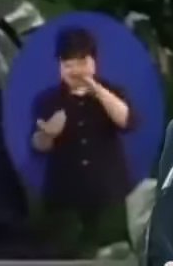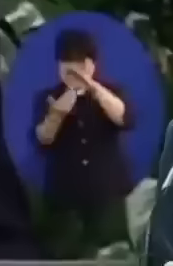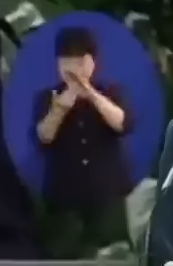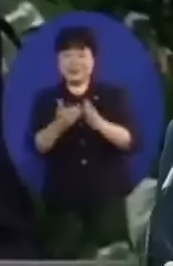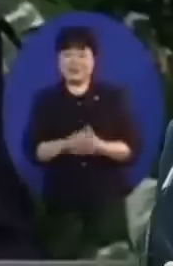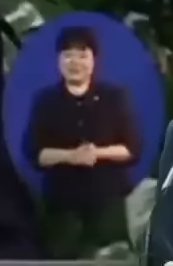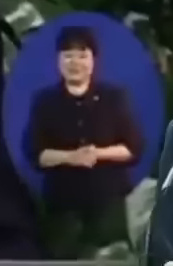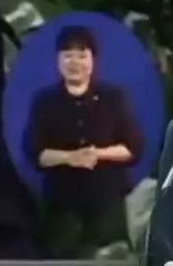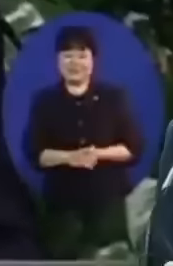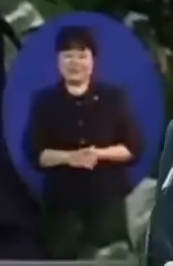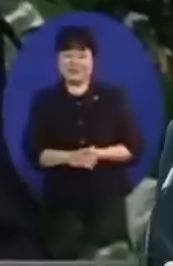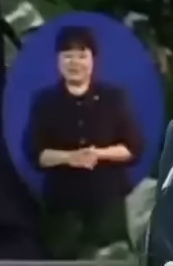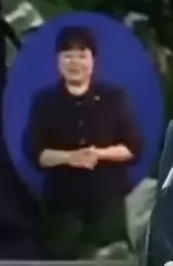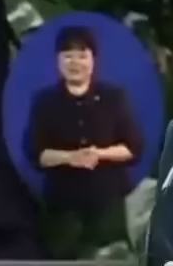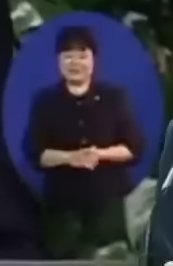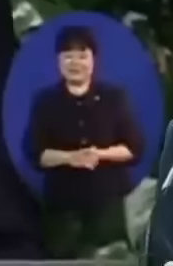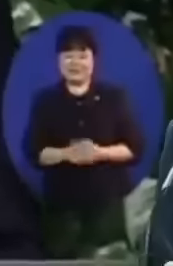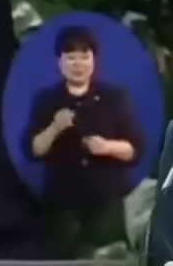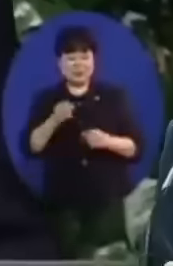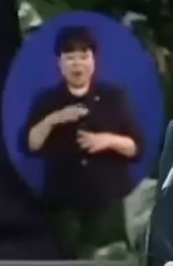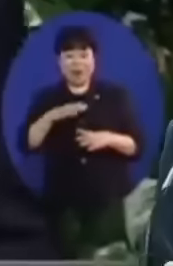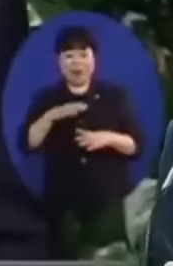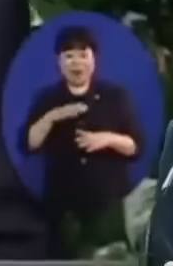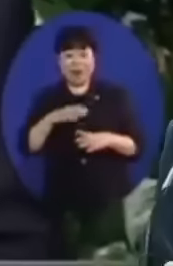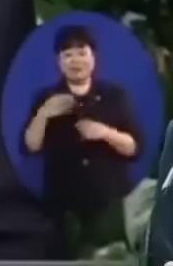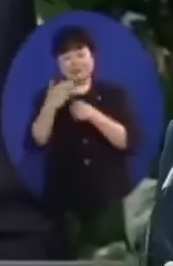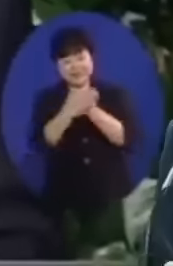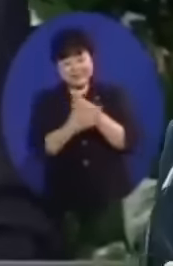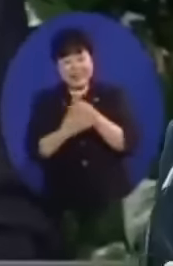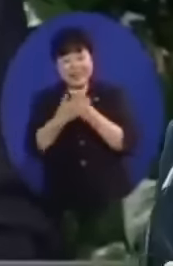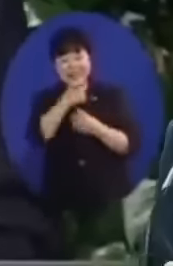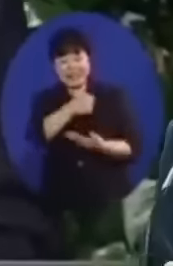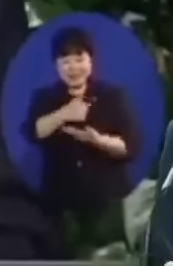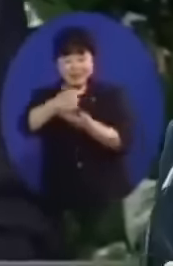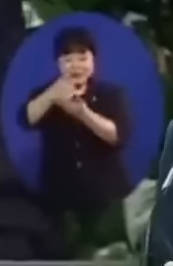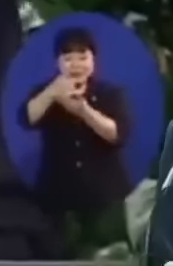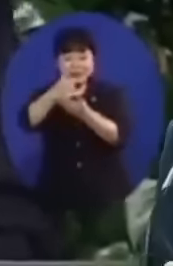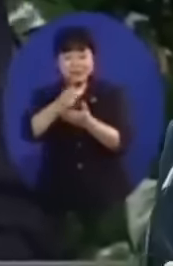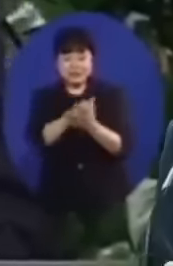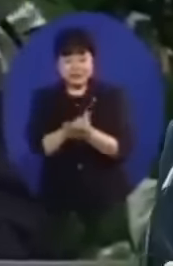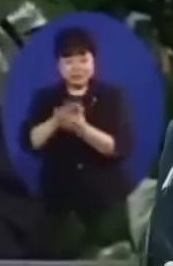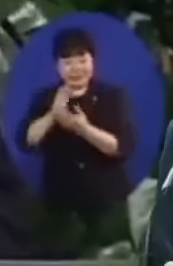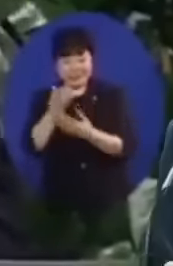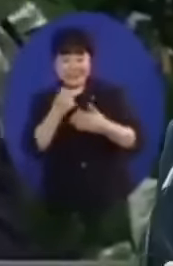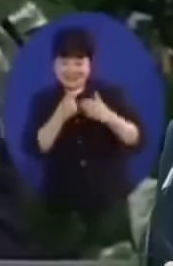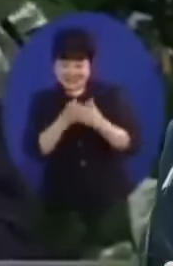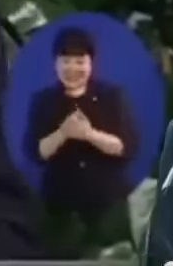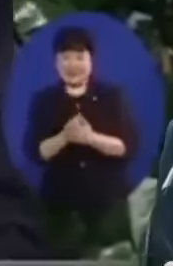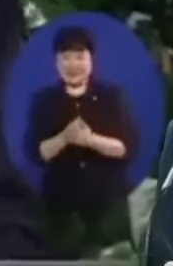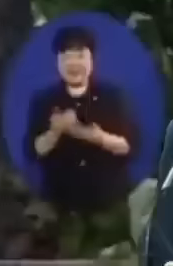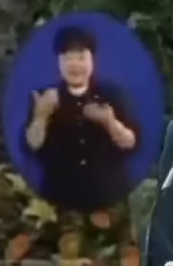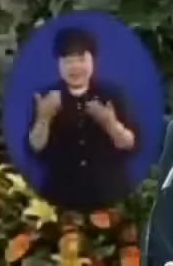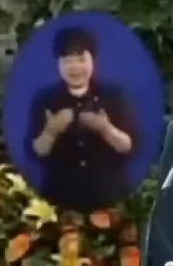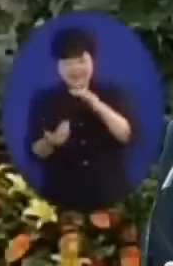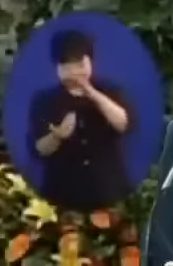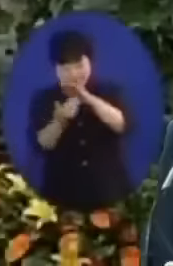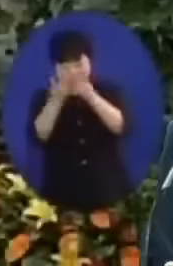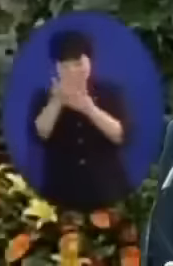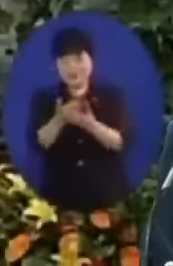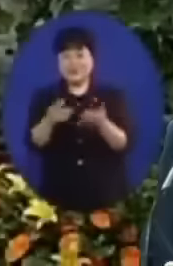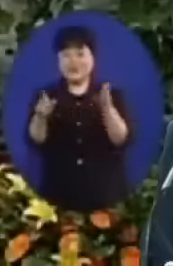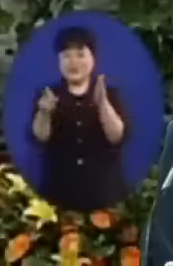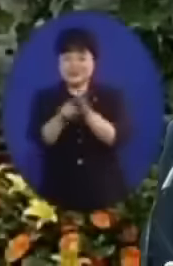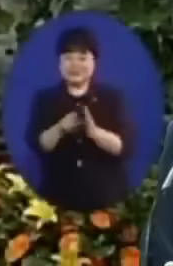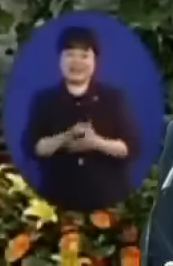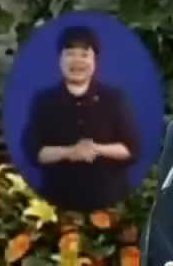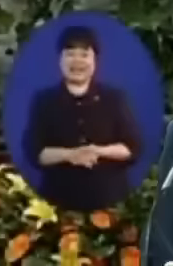것입니다. 이 놀라운 은혜는 주님이 우리의 친구가 되기 때문에 이 일을 이루어주시는 것입니다.